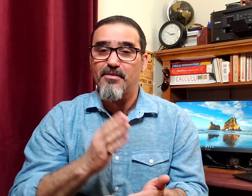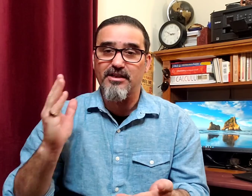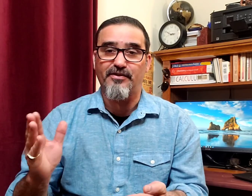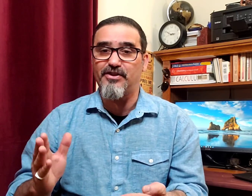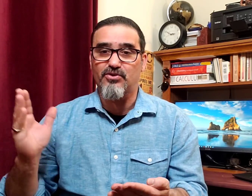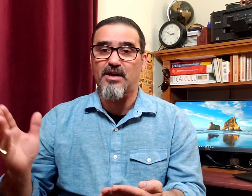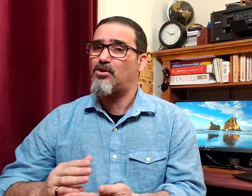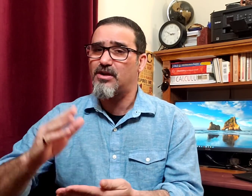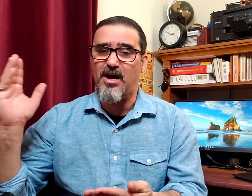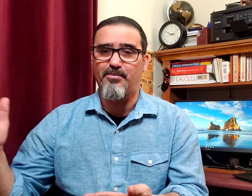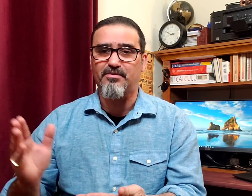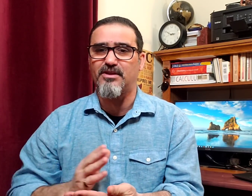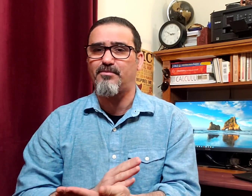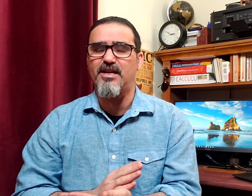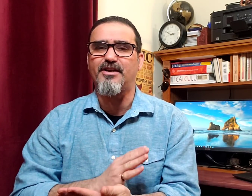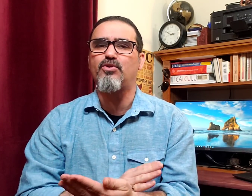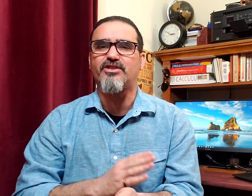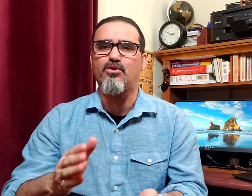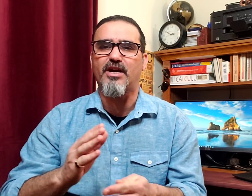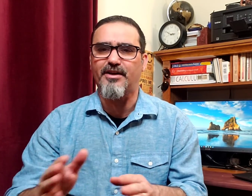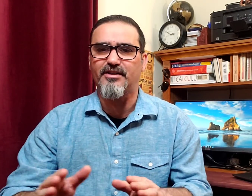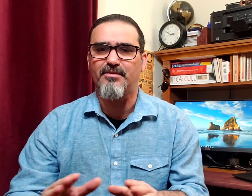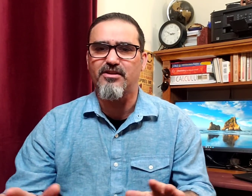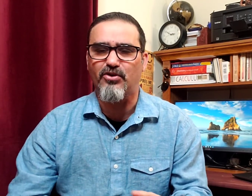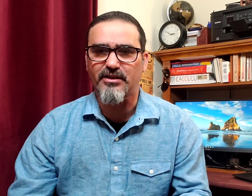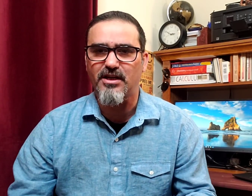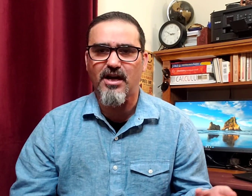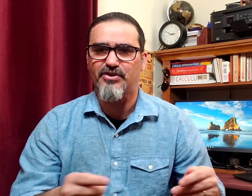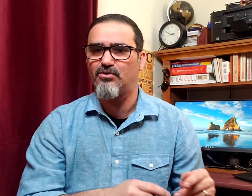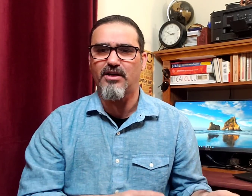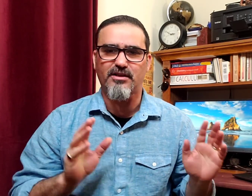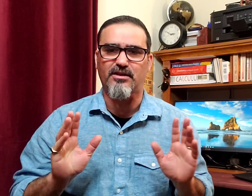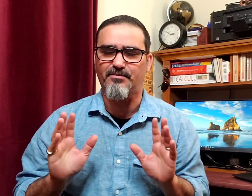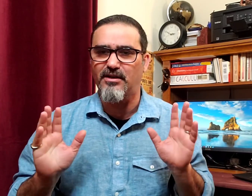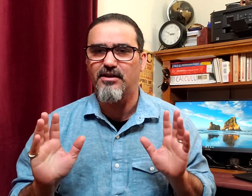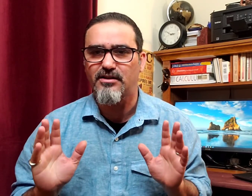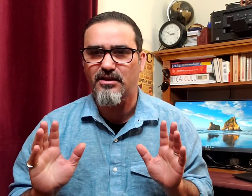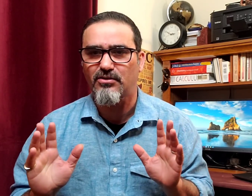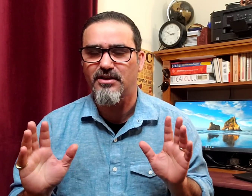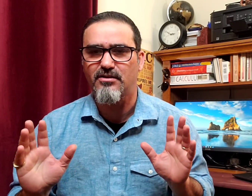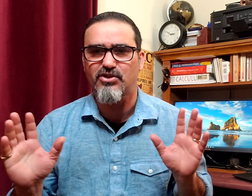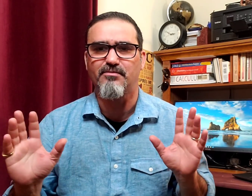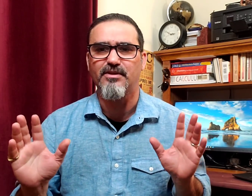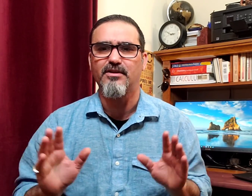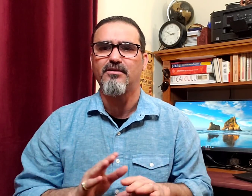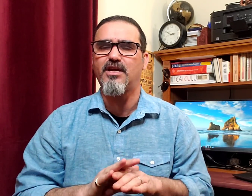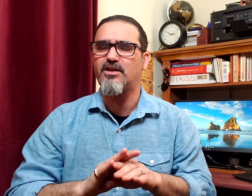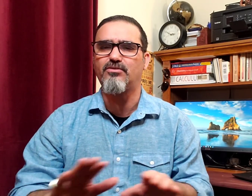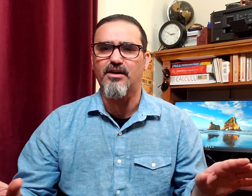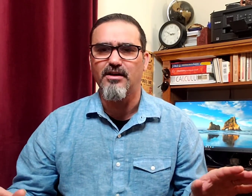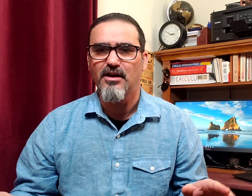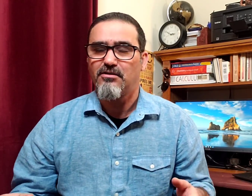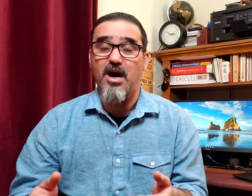انا كما قلت في الفيديو السابق وكما عبرت من قبل، انه ليس هناك نظاما ديمقراطيا كاع في شي دوله اللي تتحسب على السيكتور المسلم،